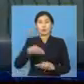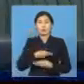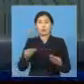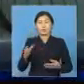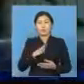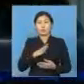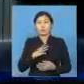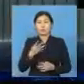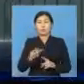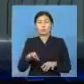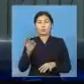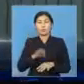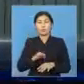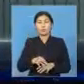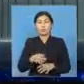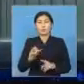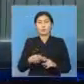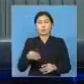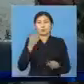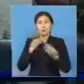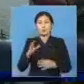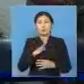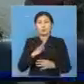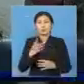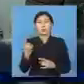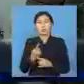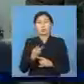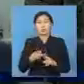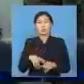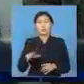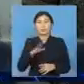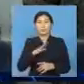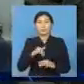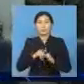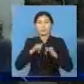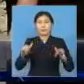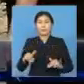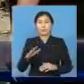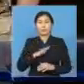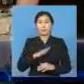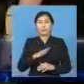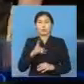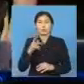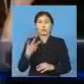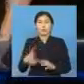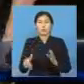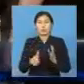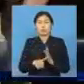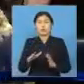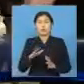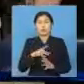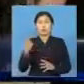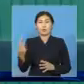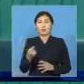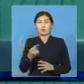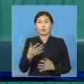тиді. Бірі індет кезінде сорпалап ішуді ойласа, енді бірі ырым етіп төл басы етпекші. 126 марқадан